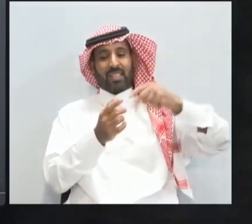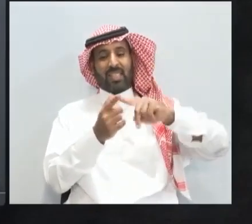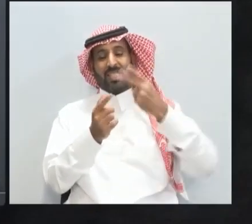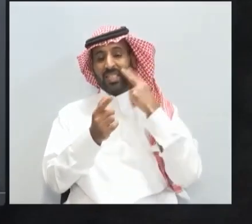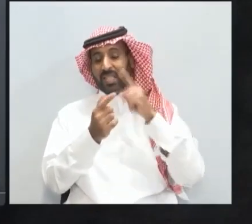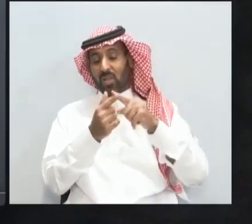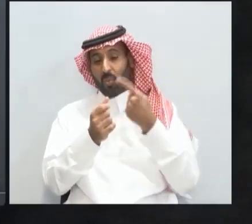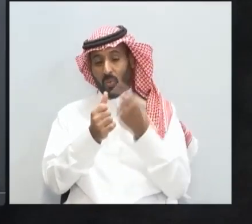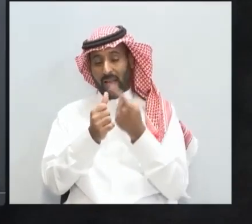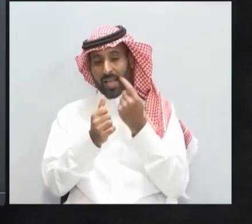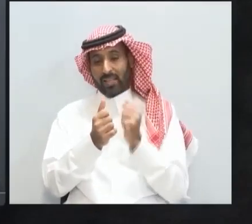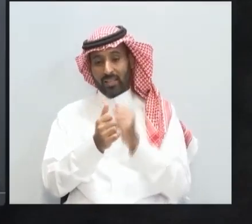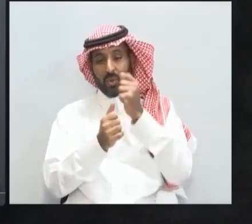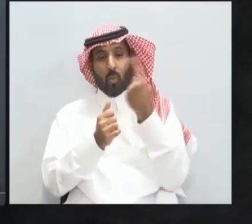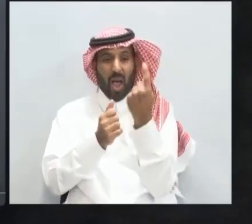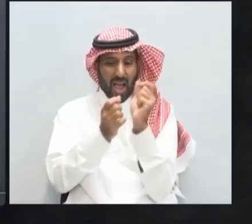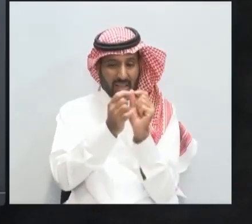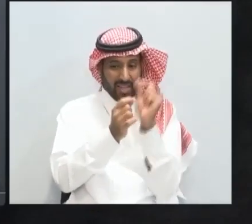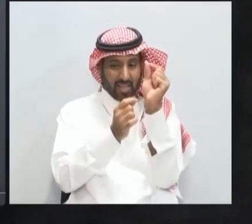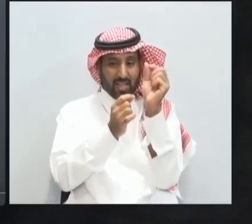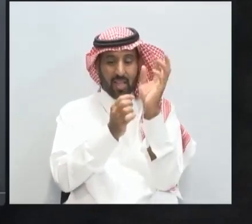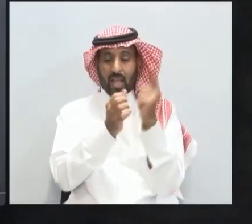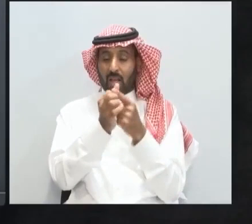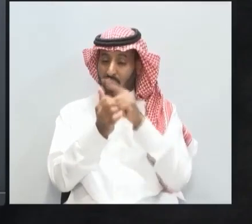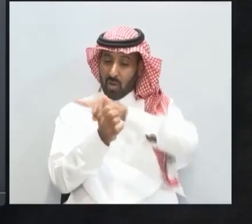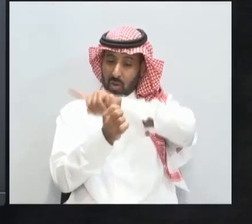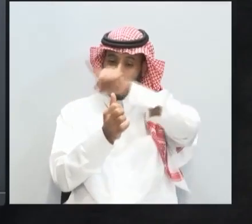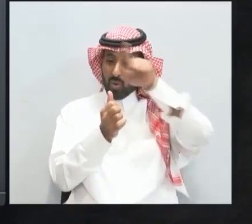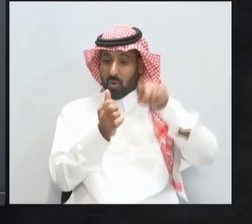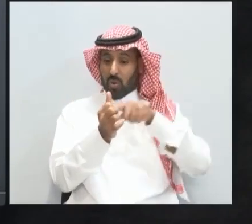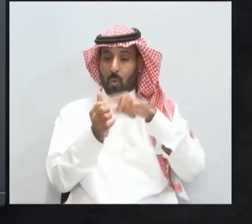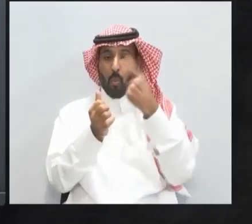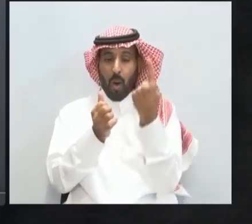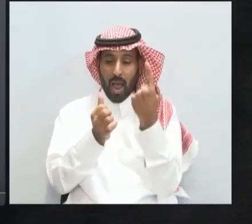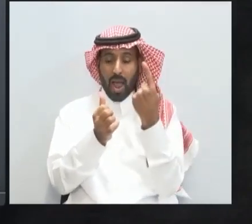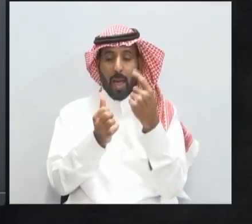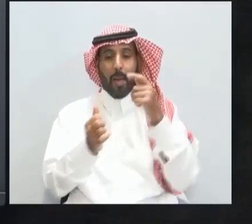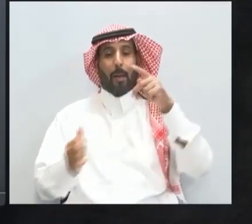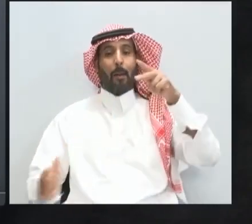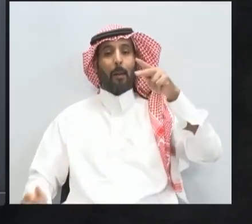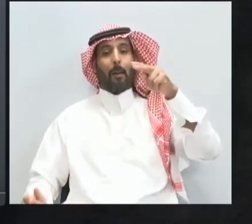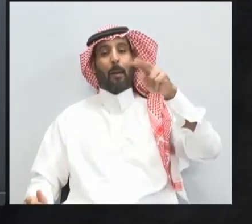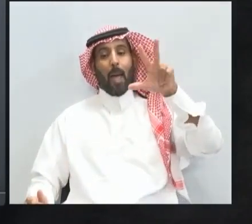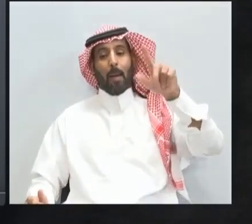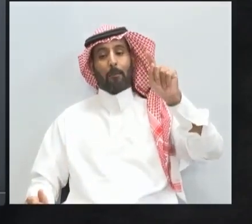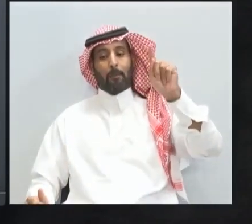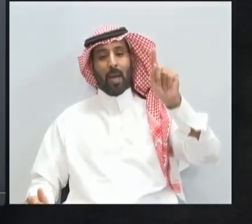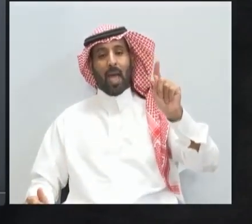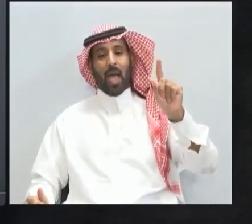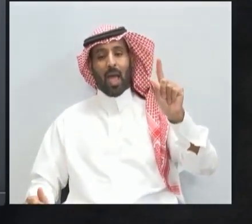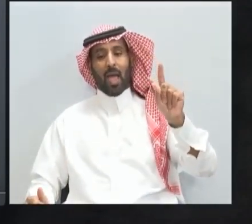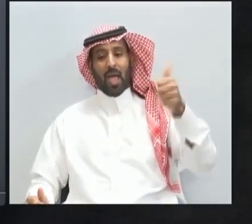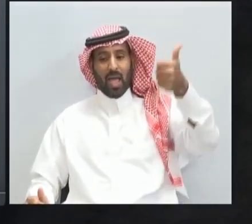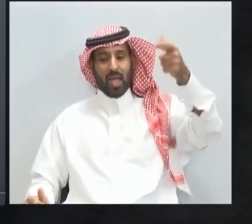من الفات اتش هذا المركب اذا على مستوى بيروفيت واحد عندما نذكر ان هنالك اثنين من